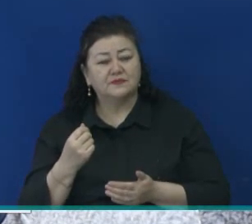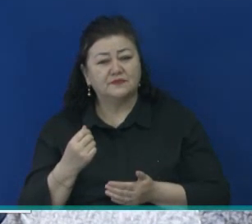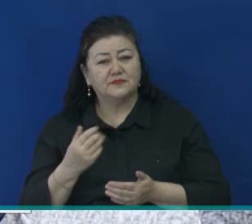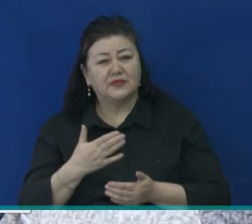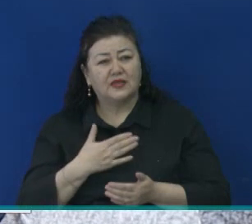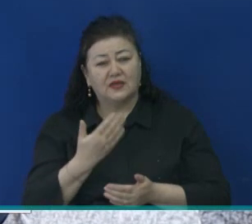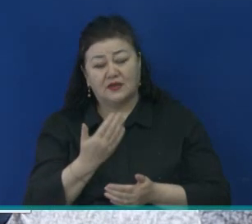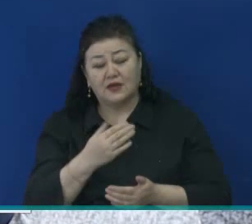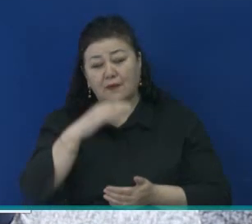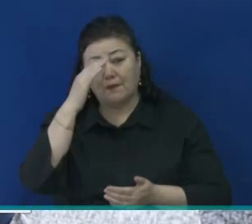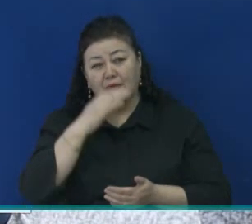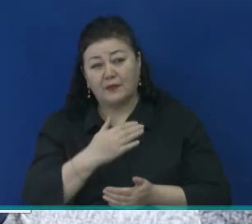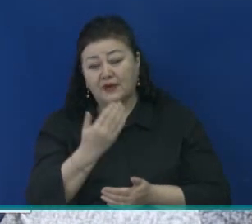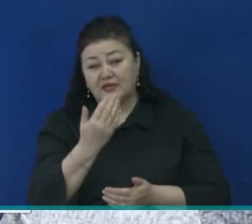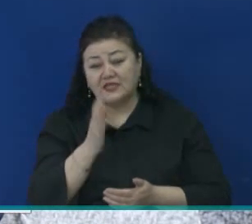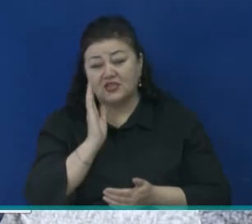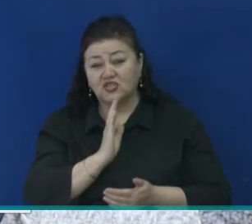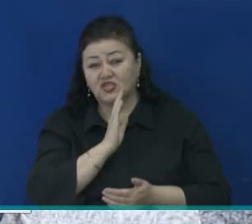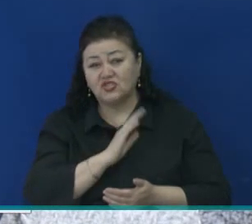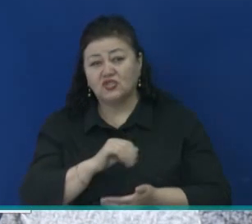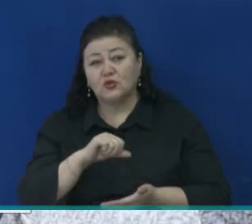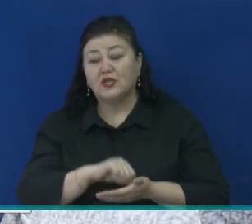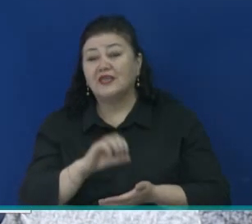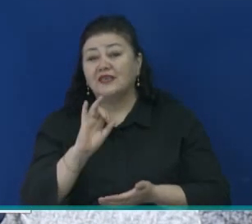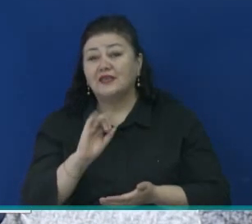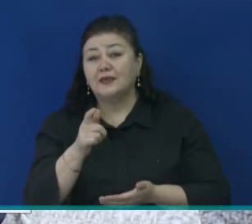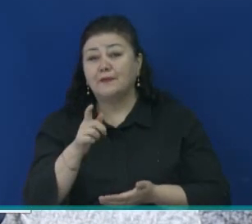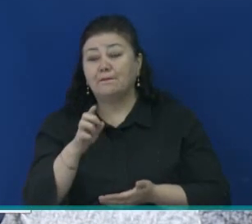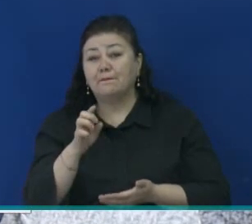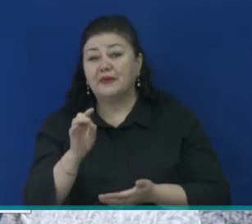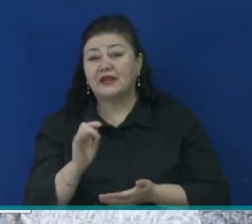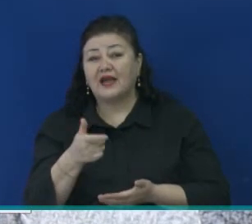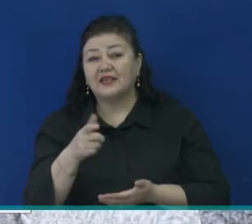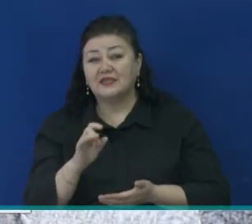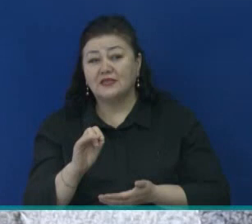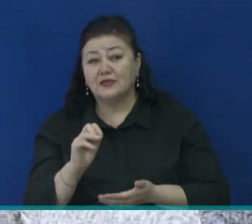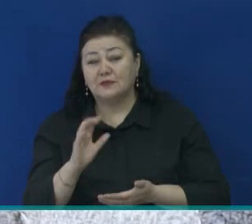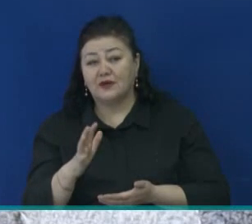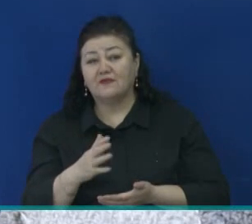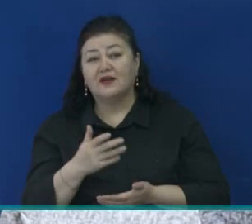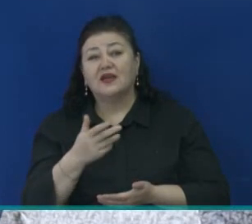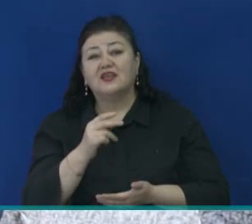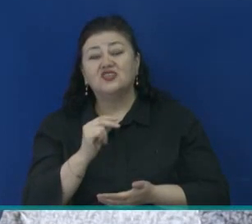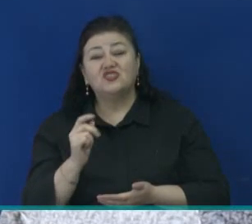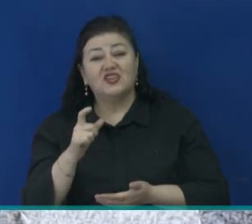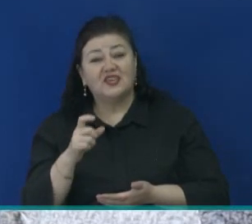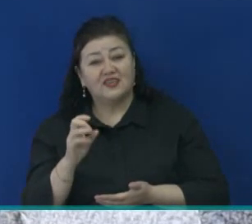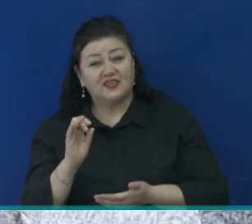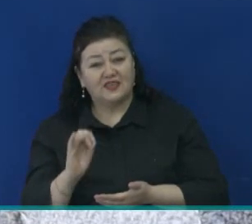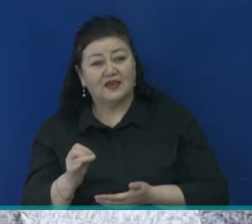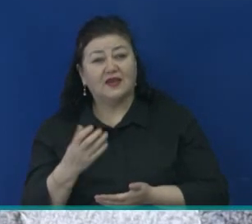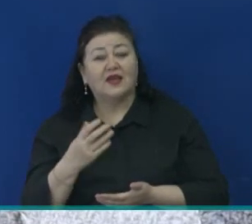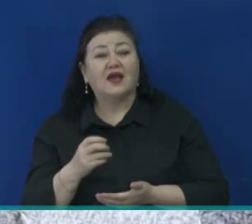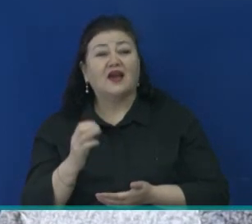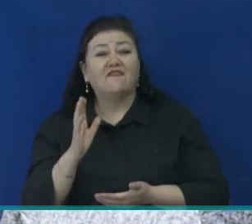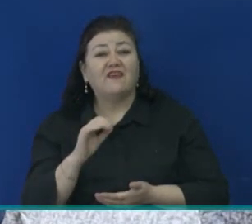Біздің әкеміз кеңес одағын азат етіп, Европа елдерін, Румыния, Венгрия, Чехословакия, Австрияны азат